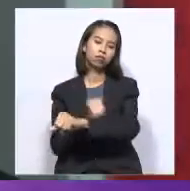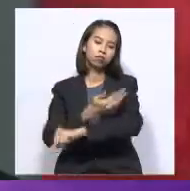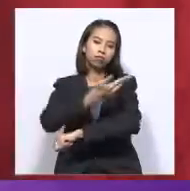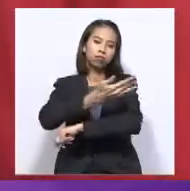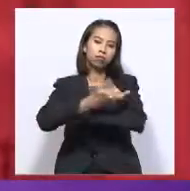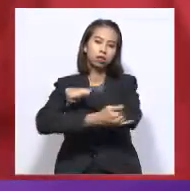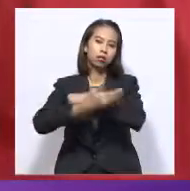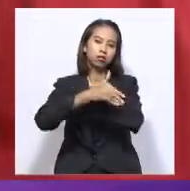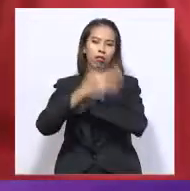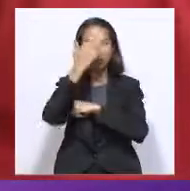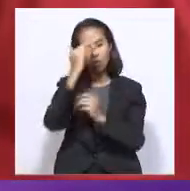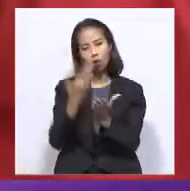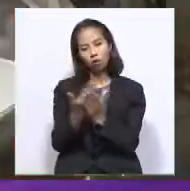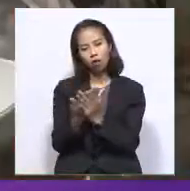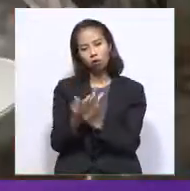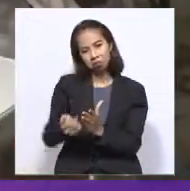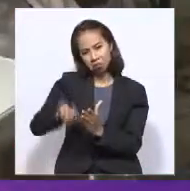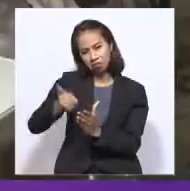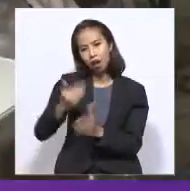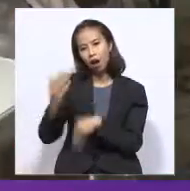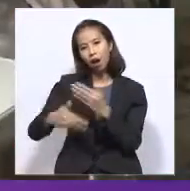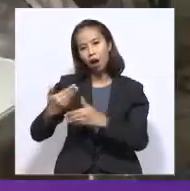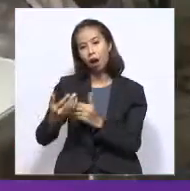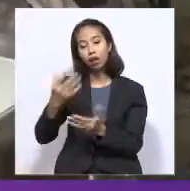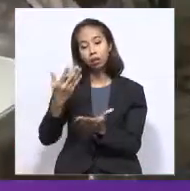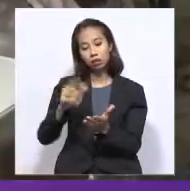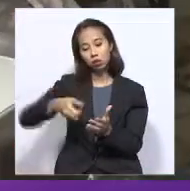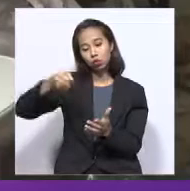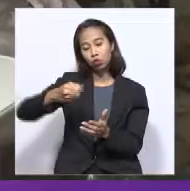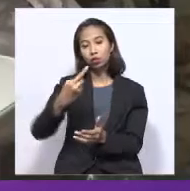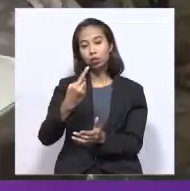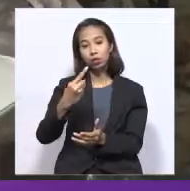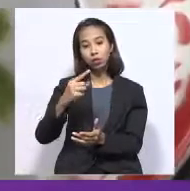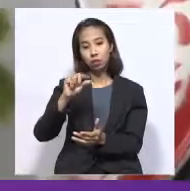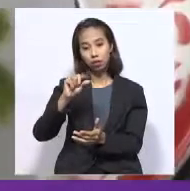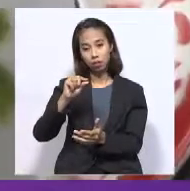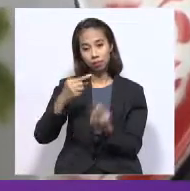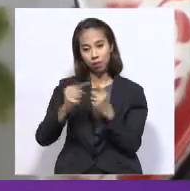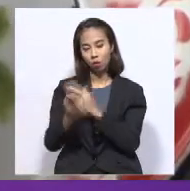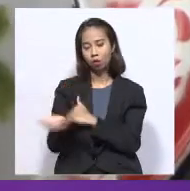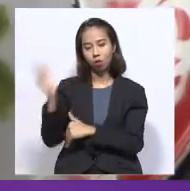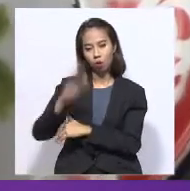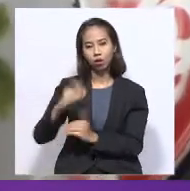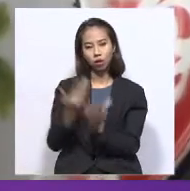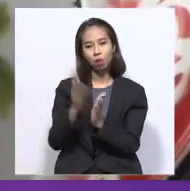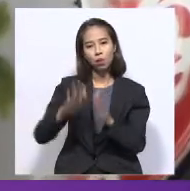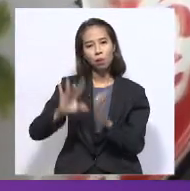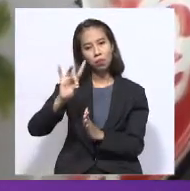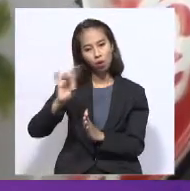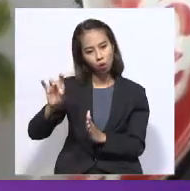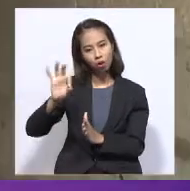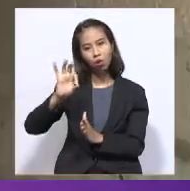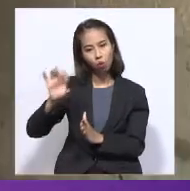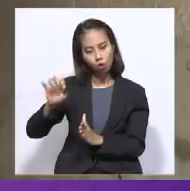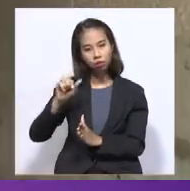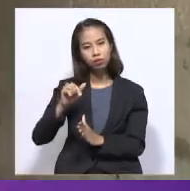พราะว่ารายได้ดีค่ะขายถุงละ20บาทตั้งแต่เช้าถึงค่ำรายได้เฉลี่ยวันละ800ถึง900บาทมาตรการที่จะมีการจัดระเบียบดังกล่